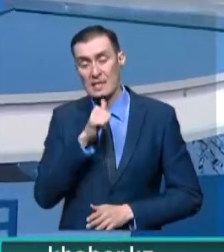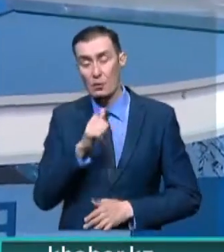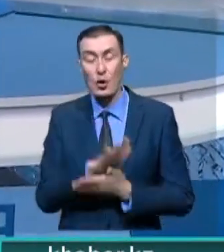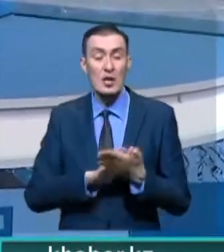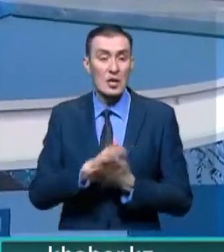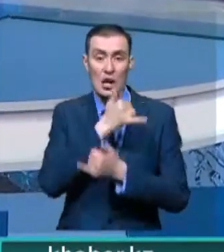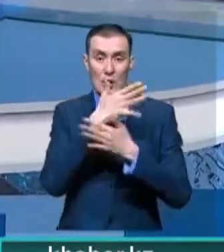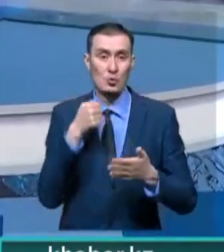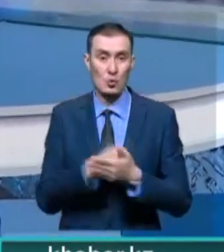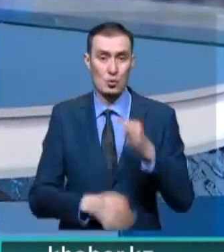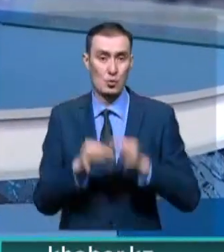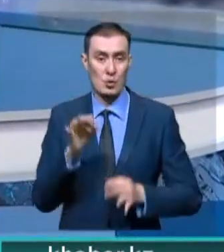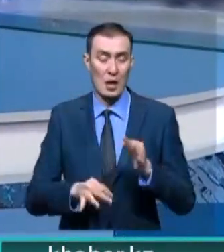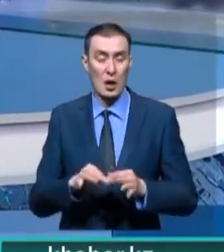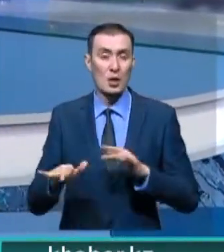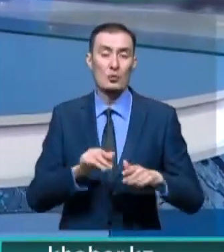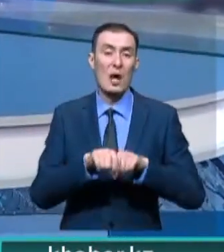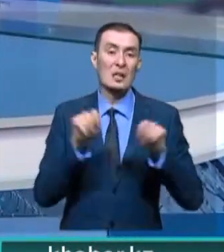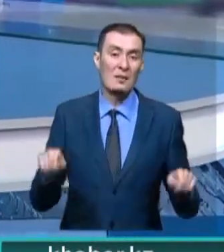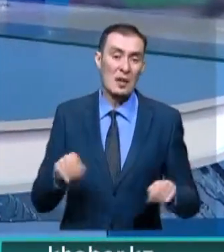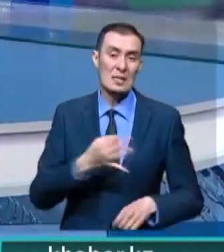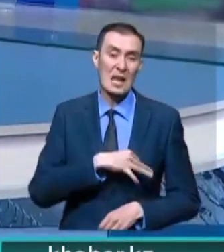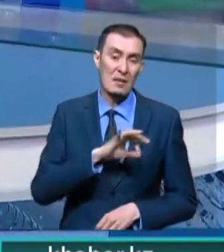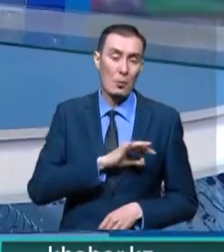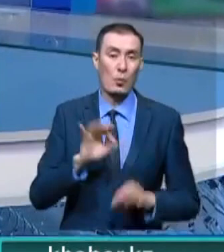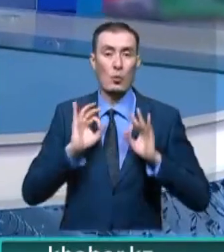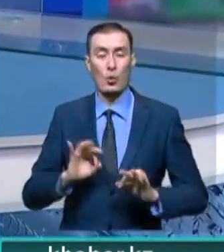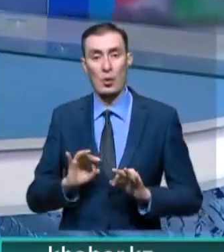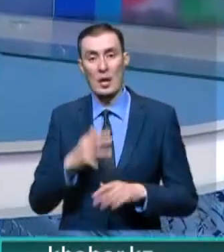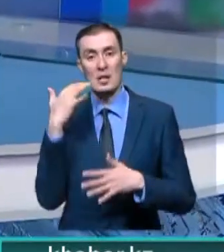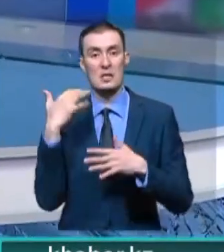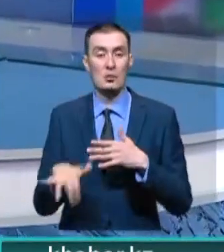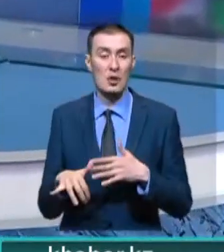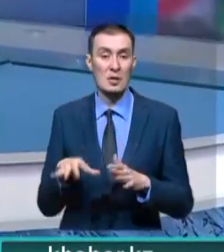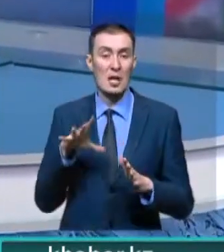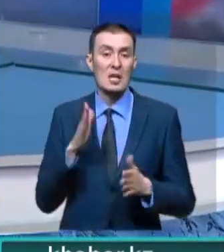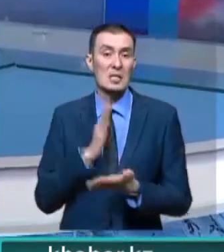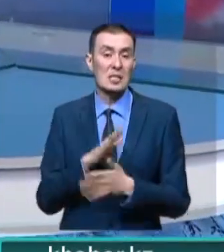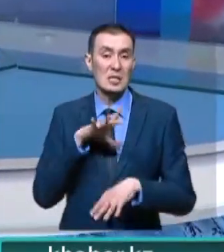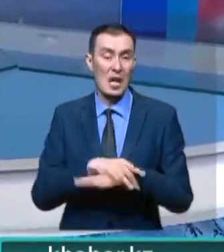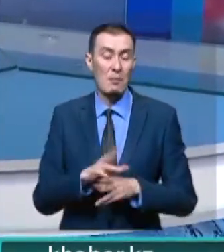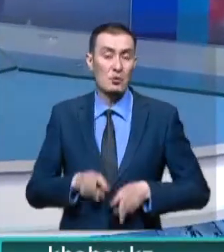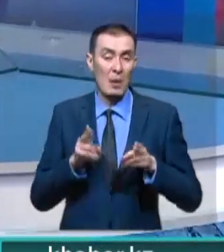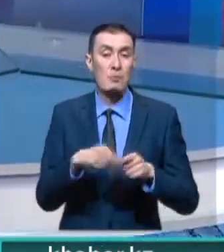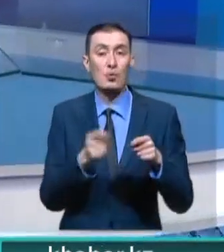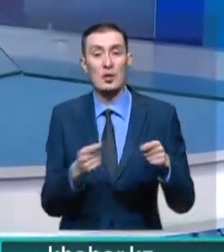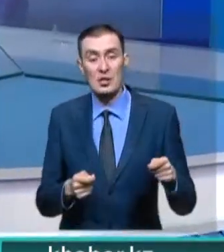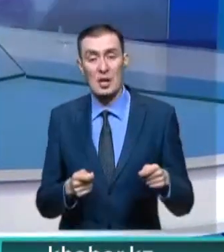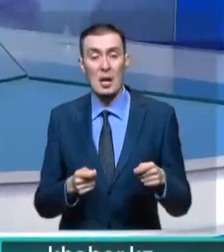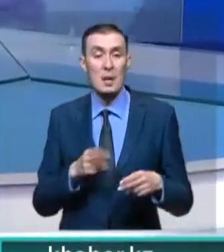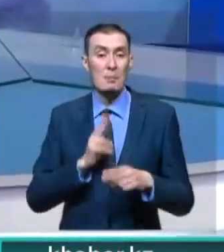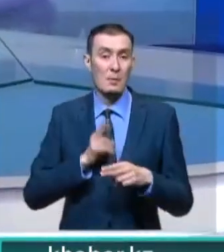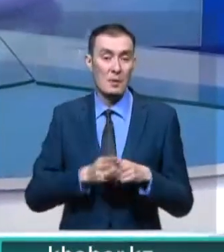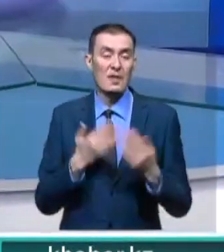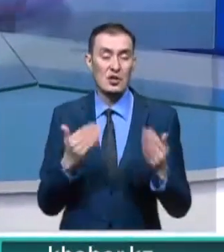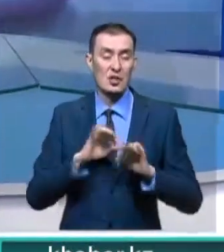никак не дойдет до суда. Дело то закрывают следователи, то прокуроры, не замечая состава преступления. О бюрократических проволочках